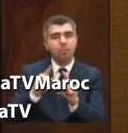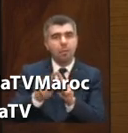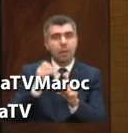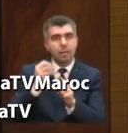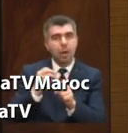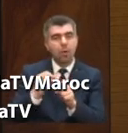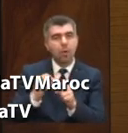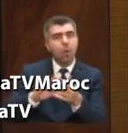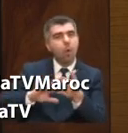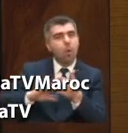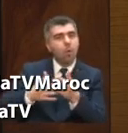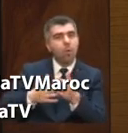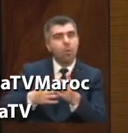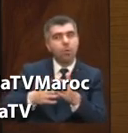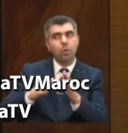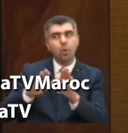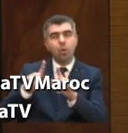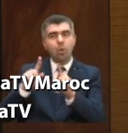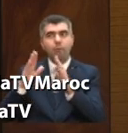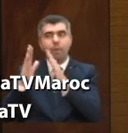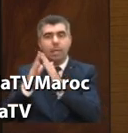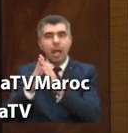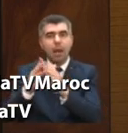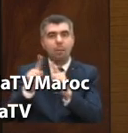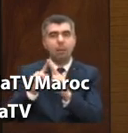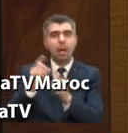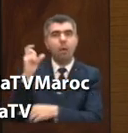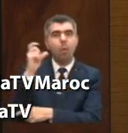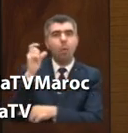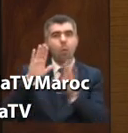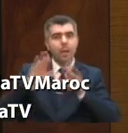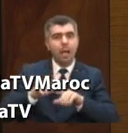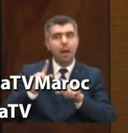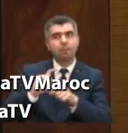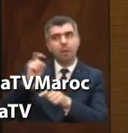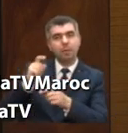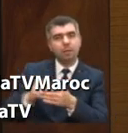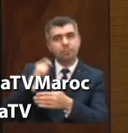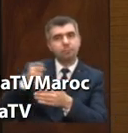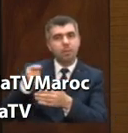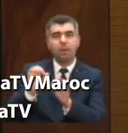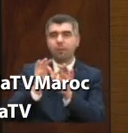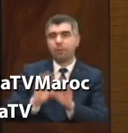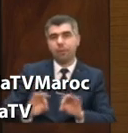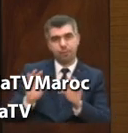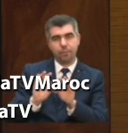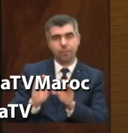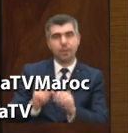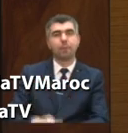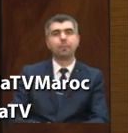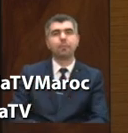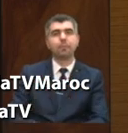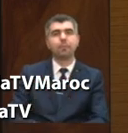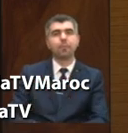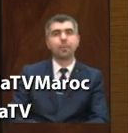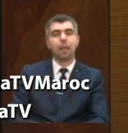الجلالة بإعفاء مكتري الأملاك الحبسية. سيد الرئيس المحترم، سيد الوزير، أختم بالتذكير بأمرين. يتعلق